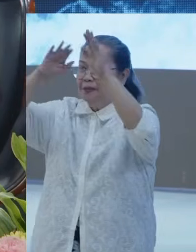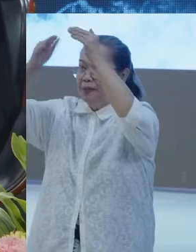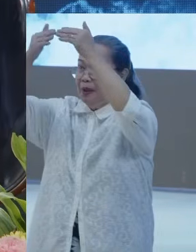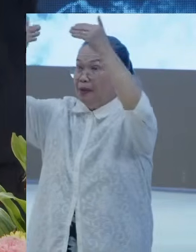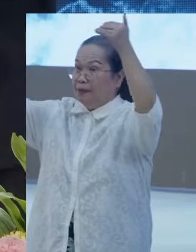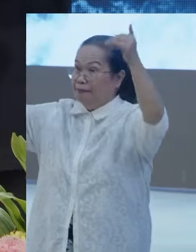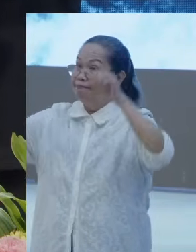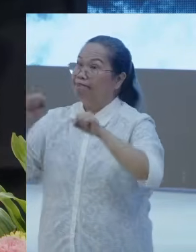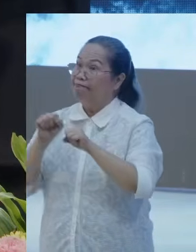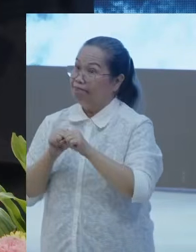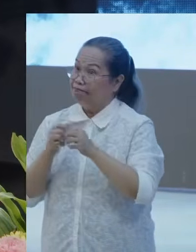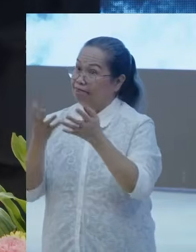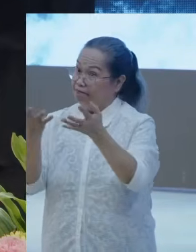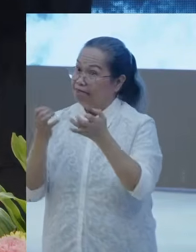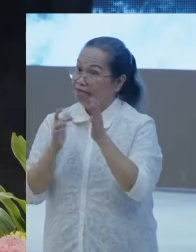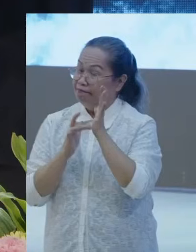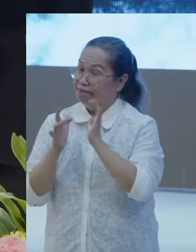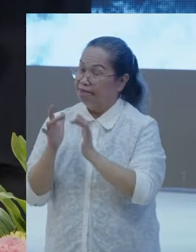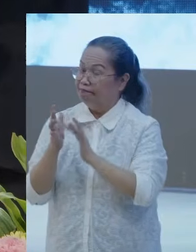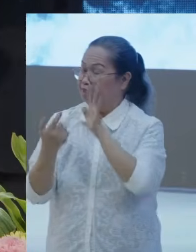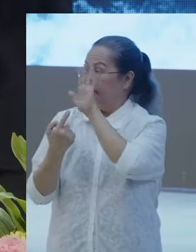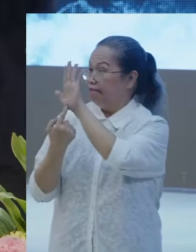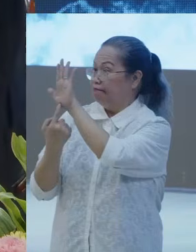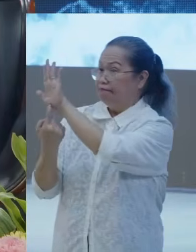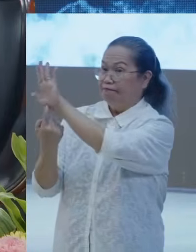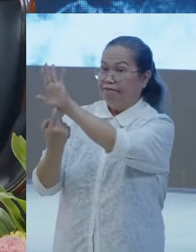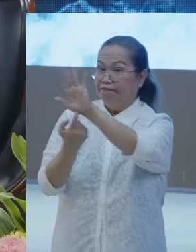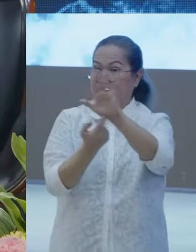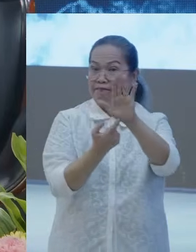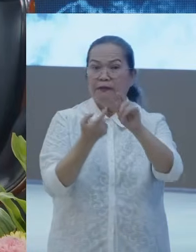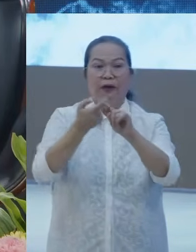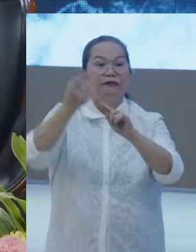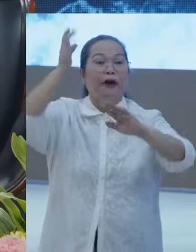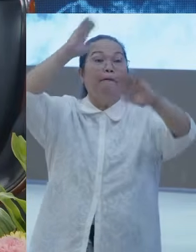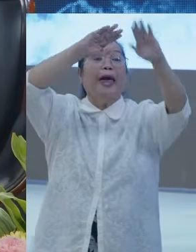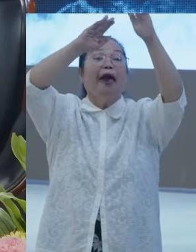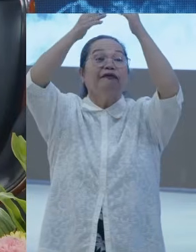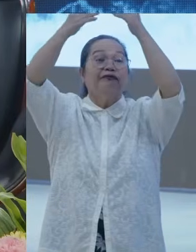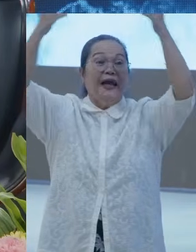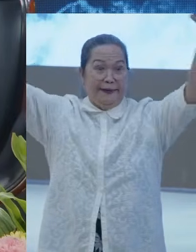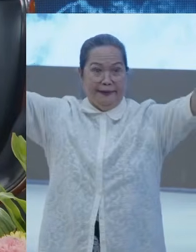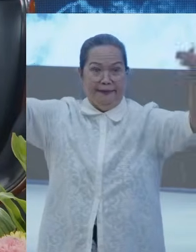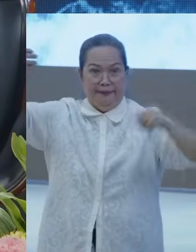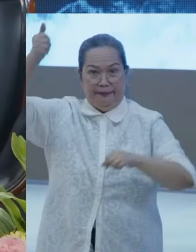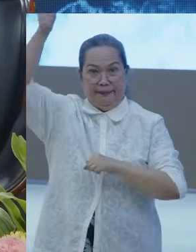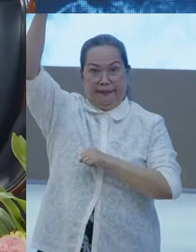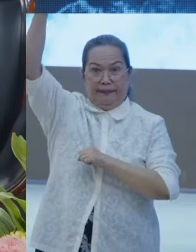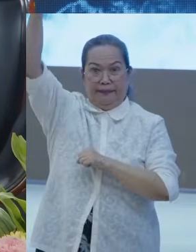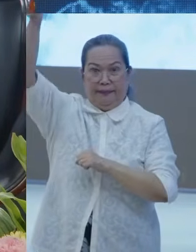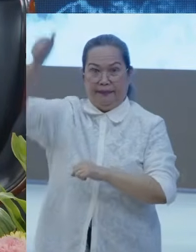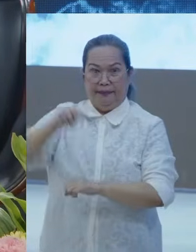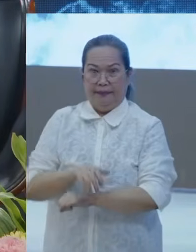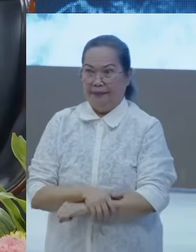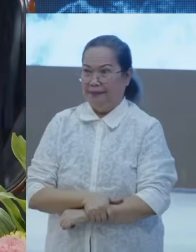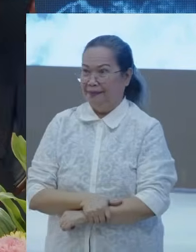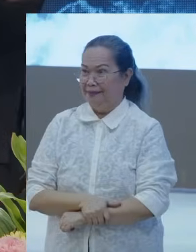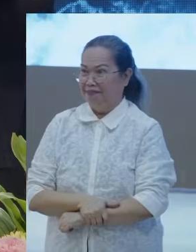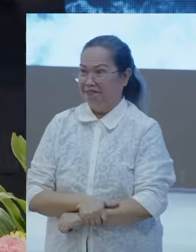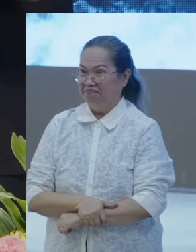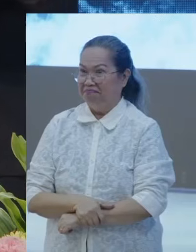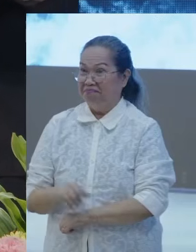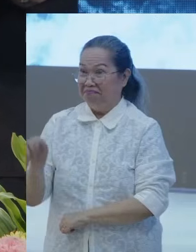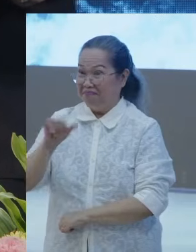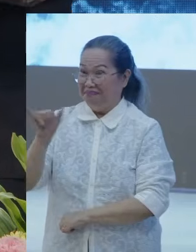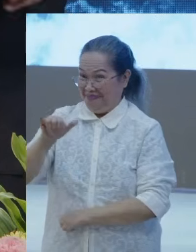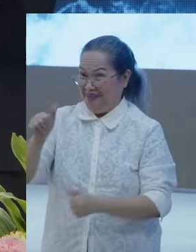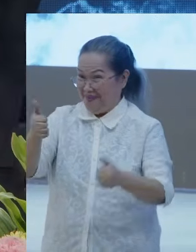si Jesus ng isang tanda na galing sa langit mismo. Siguro kapareho nung nangyari nung kanyang